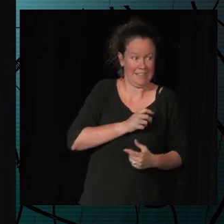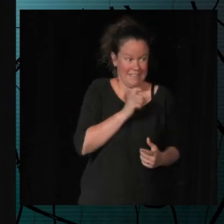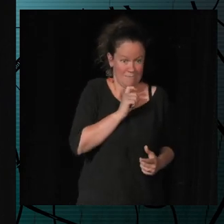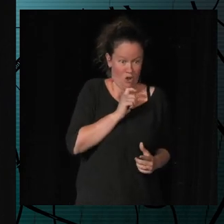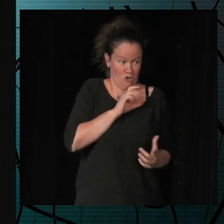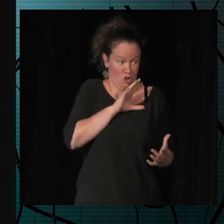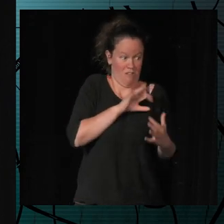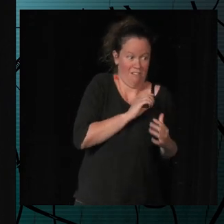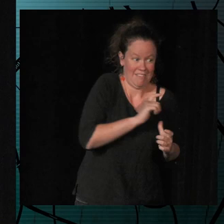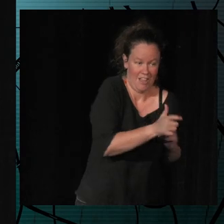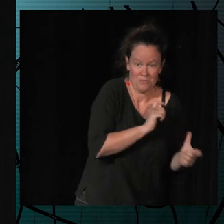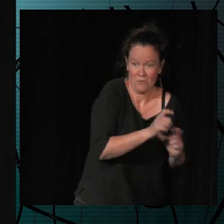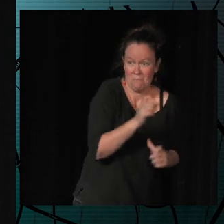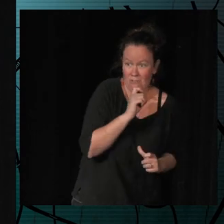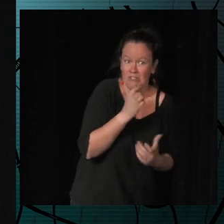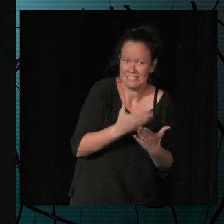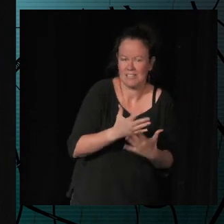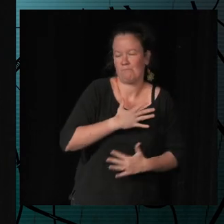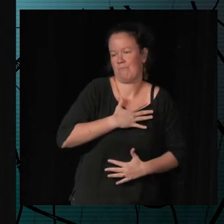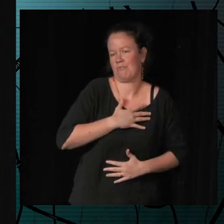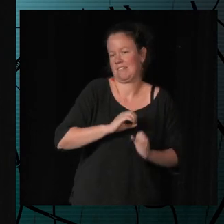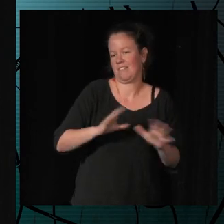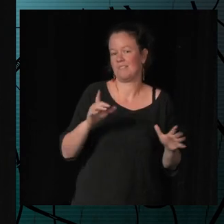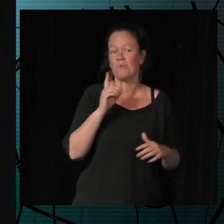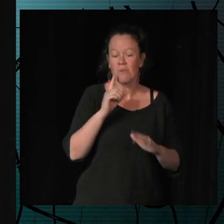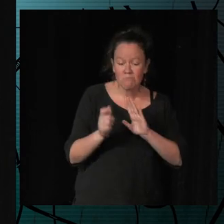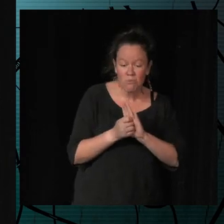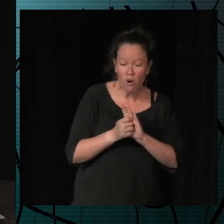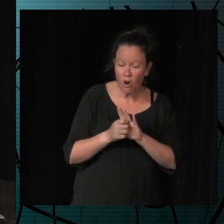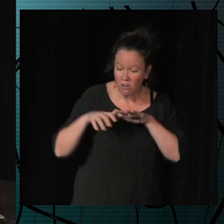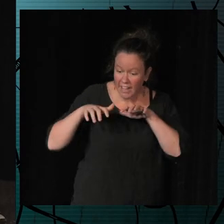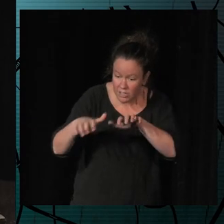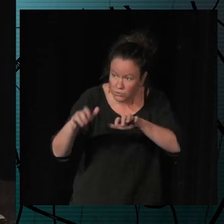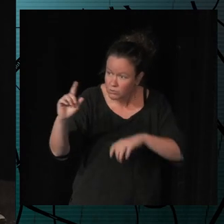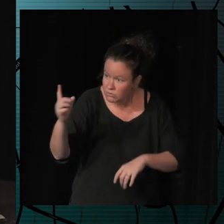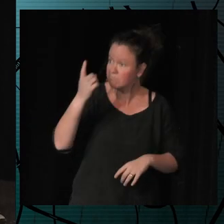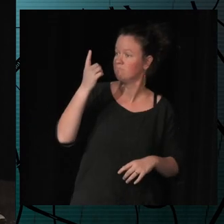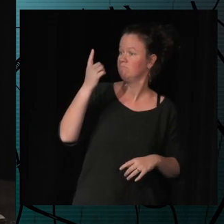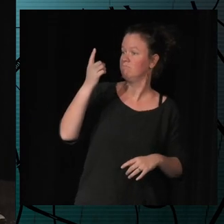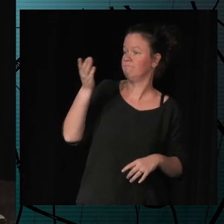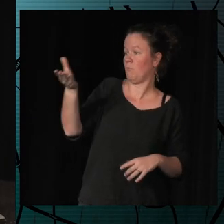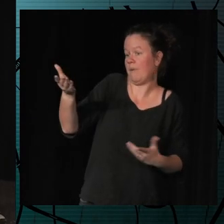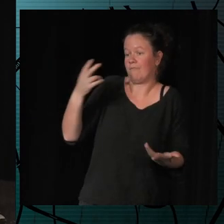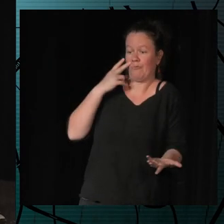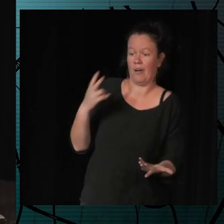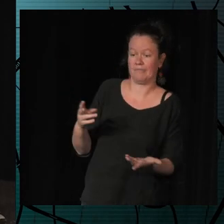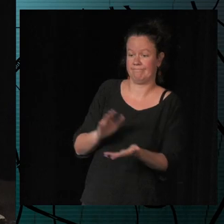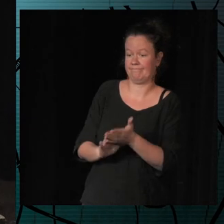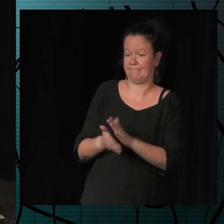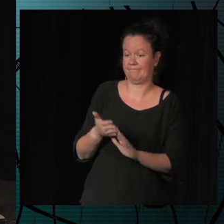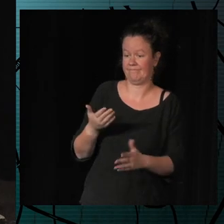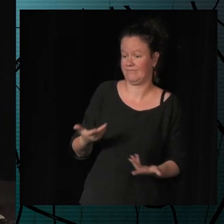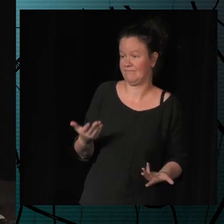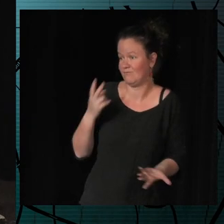peu le jaillissement du monstre que qu'on va affronter ou qu'on va qu'on va qu'on qu'on va fuir mais en tout cas je pense que vraiment il y a cette question